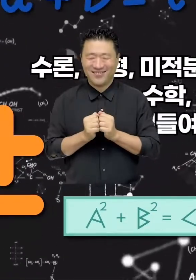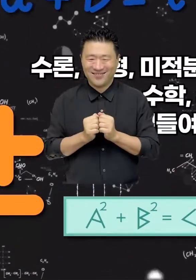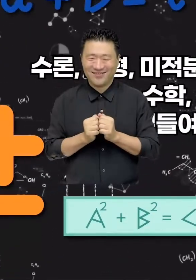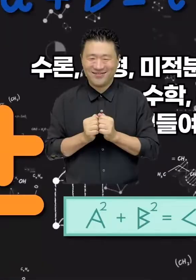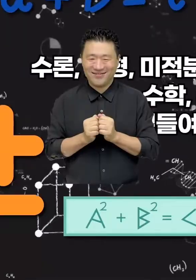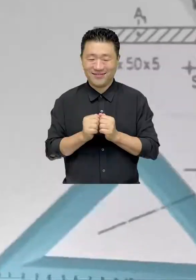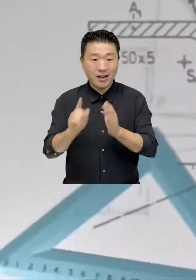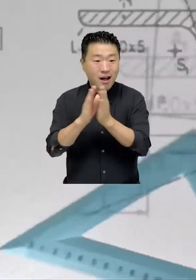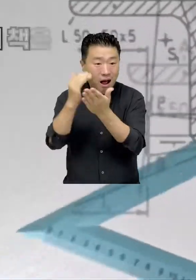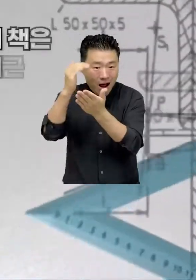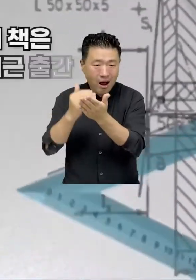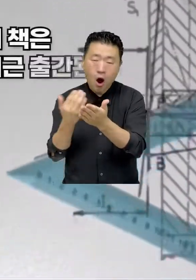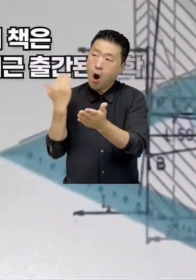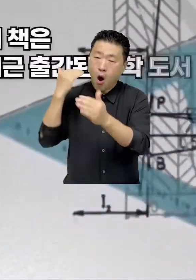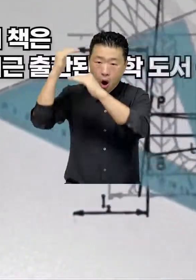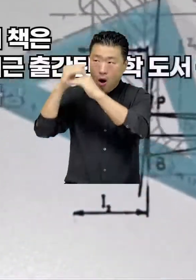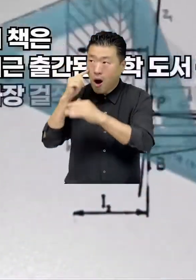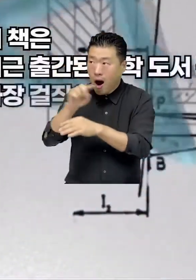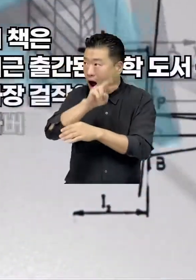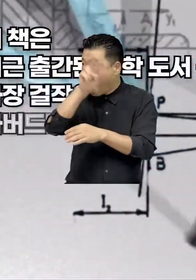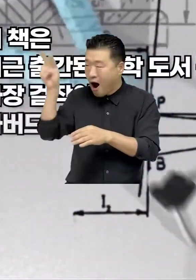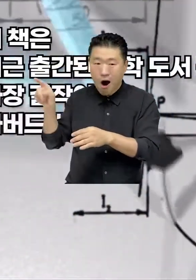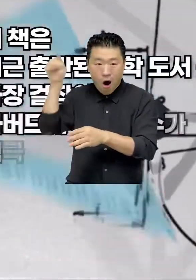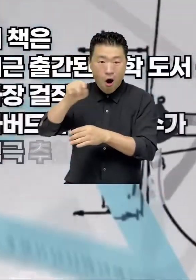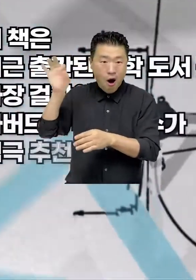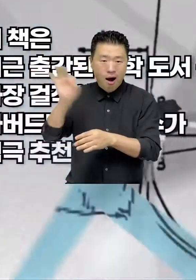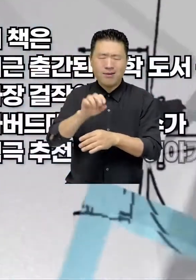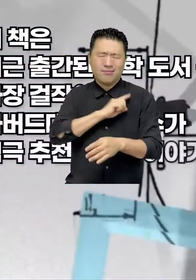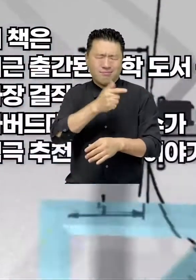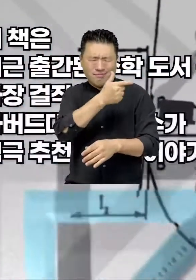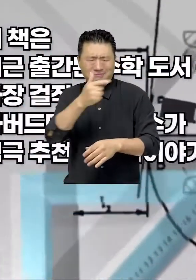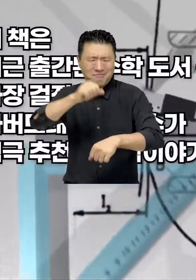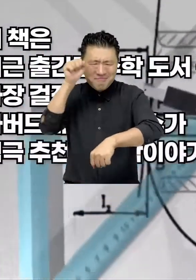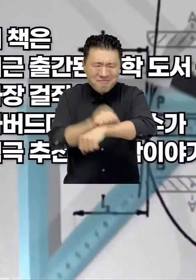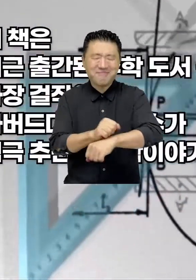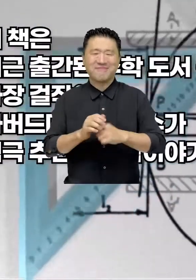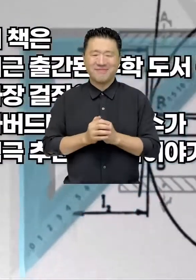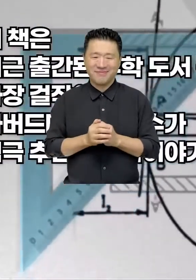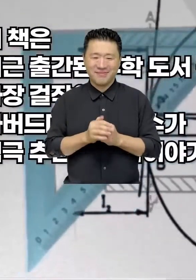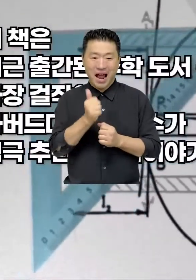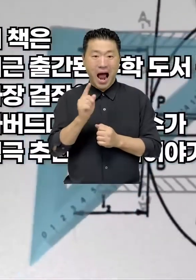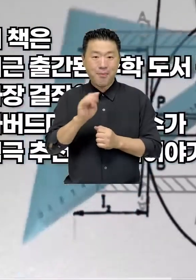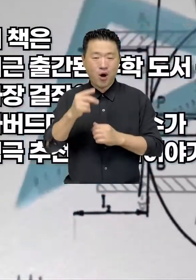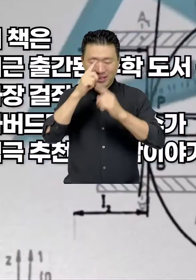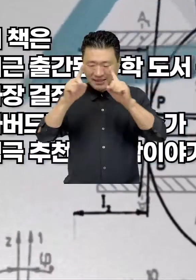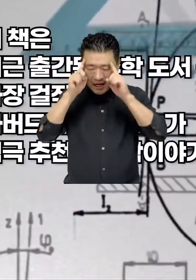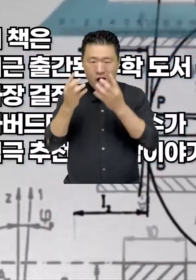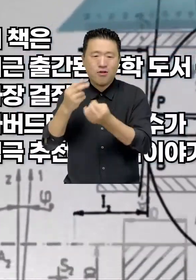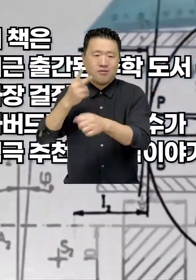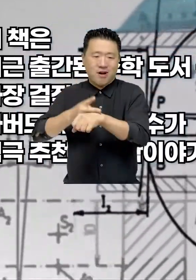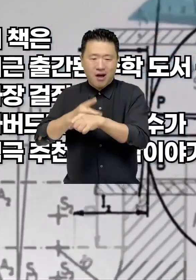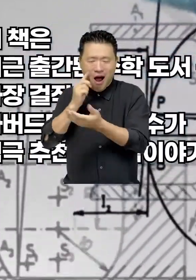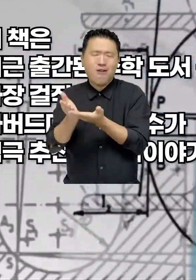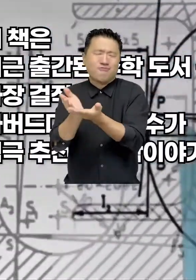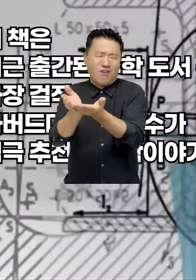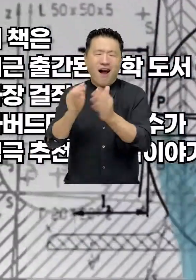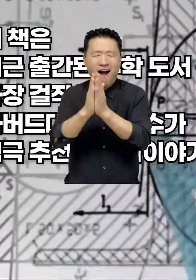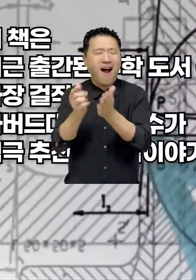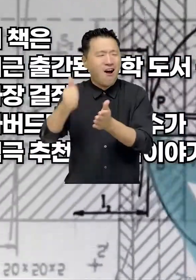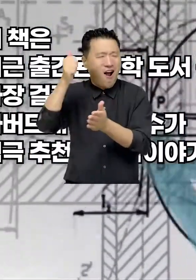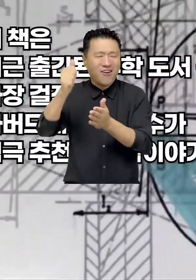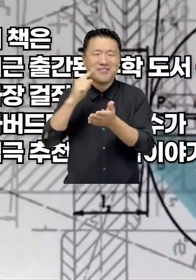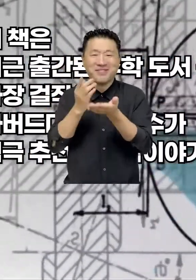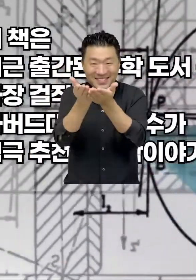이야기. 이 책은 최근 출간된 수학 도서 중에서 가장 걸작이다. 하버드대 수학 교수가 적극